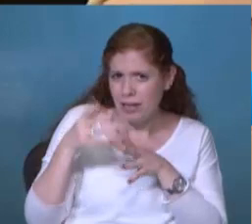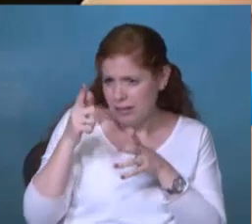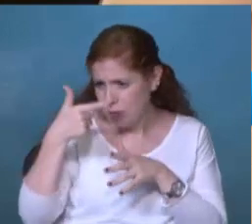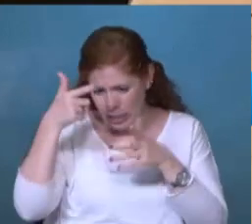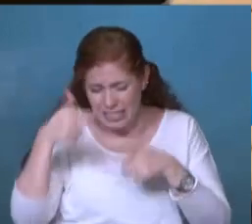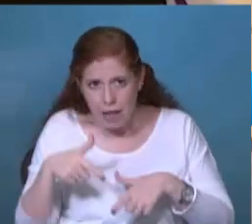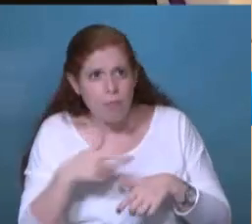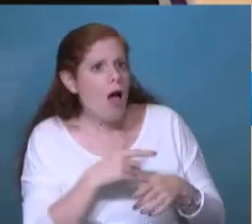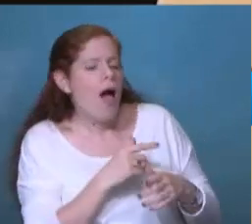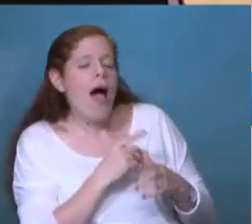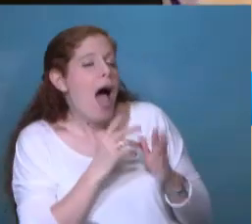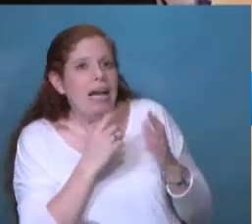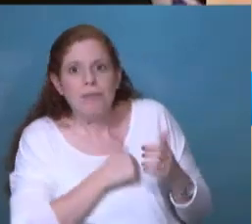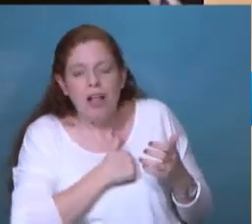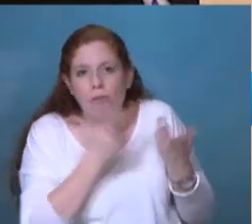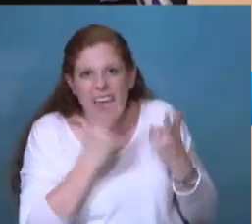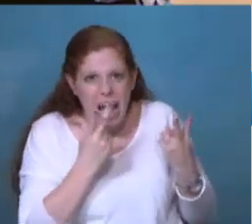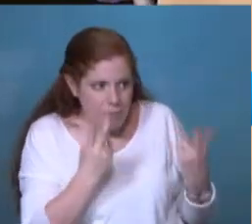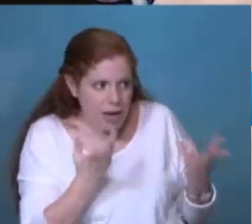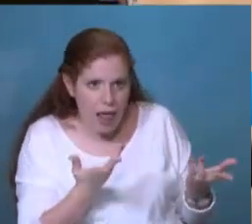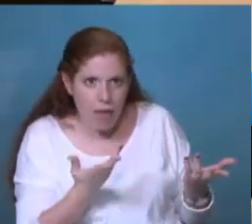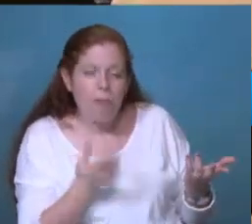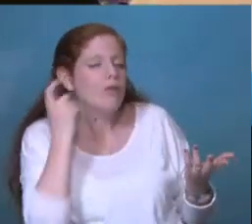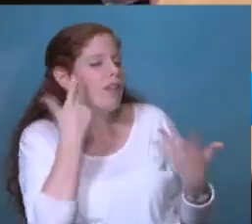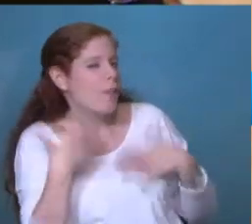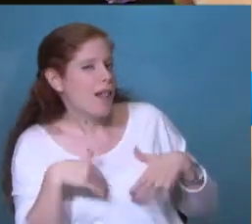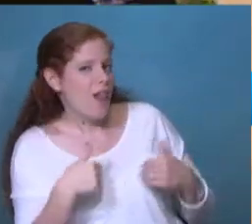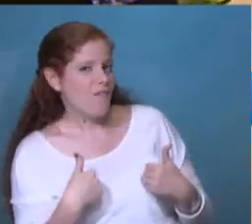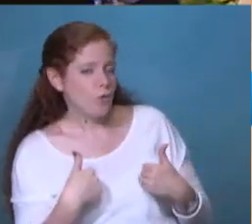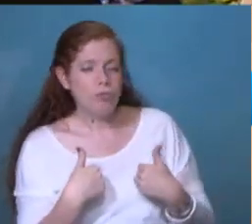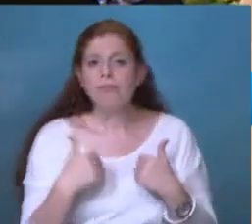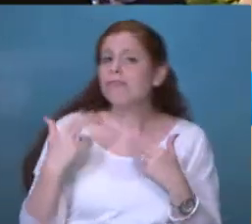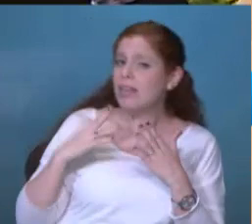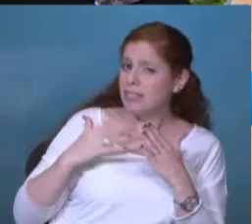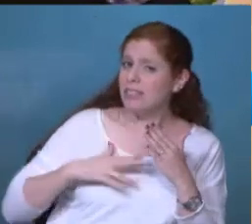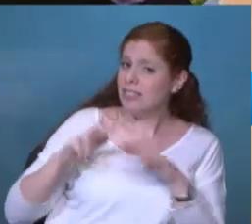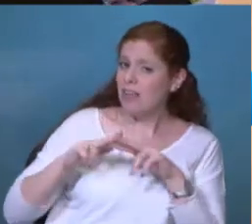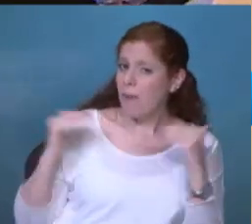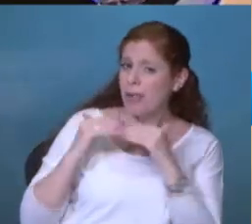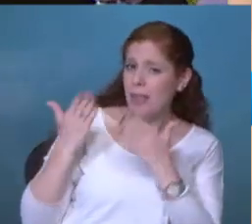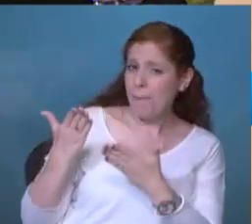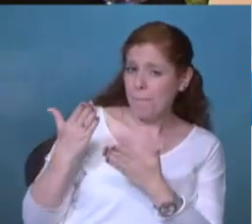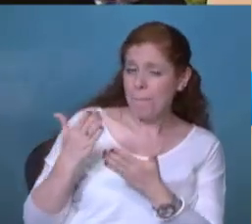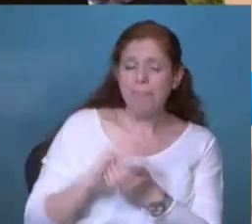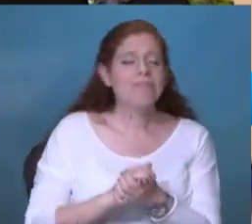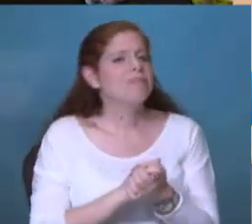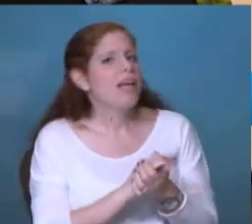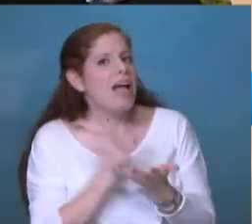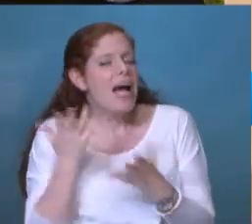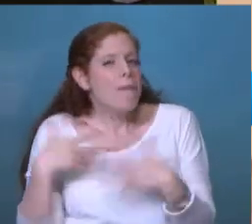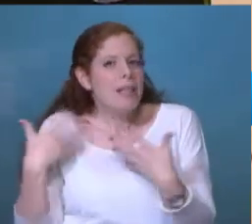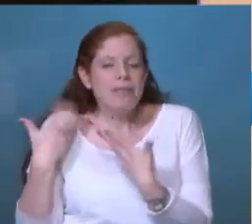מבינה איך מגיע להם. מה את חושבת על מה שאני לובש? אני חושבת שהצבע הזה מאוד מאוד עולם אותך, קובי. תגיד, כמה אתה מתרגש